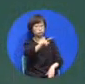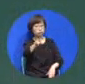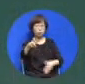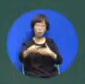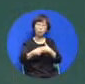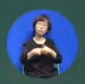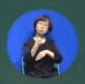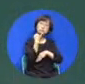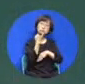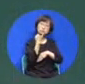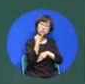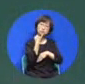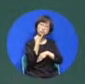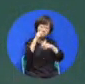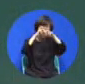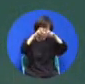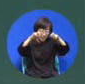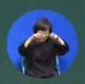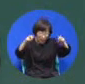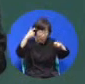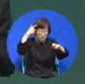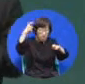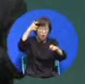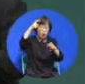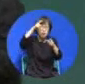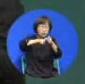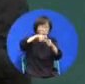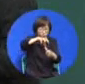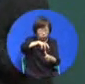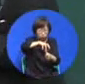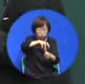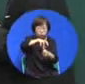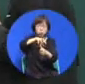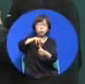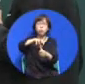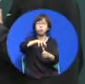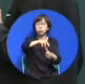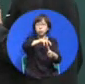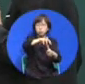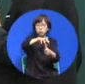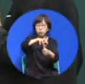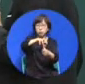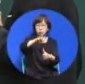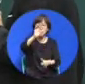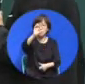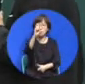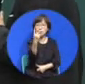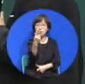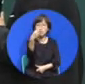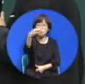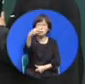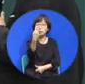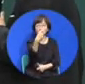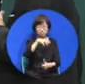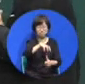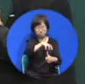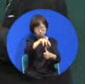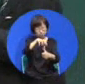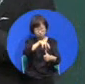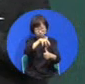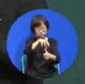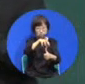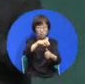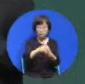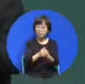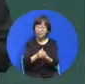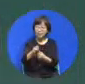영적으로 거의 포로 돼 있습니다. You might say we're living just fine, but spiritually we are in 그래서 captivity. 우리 교사님들이